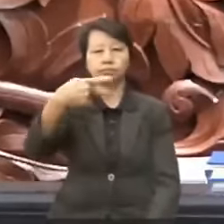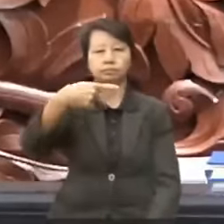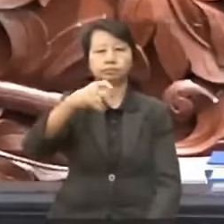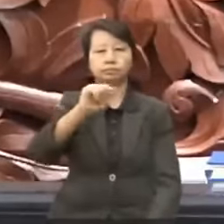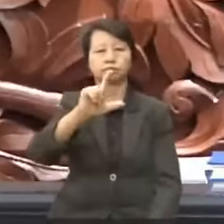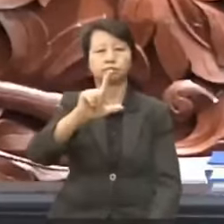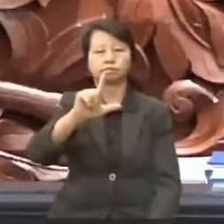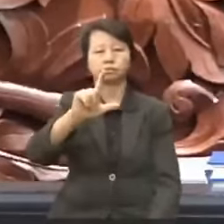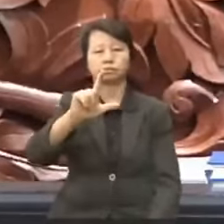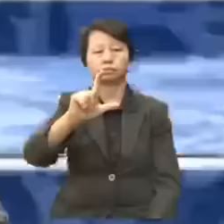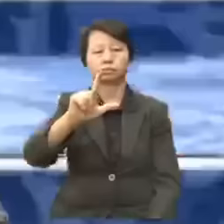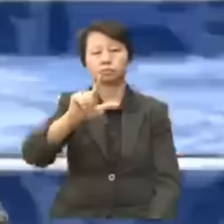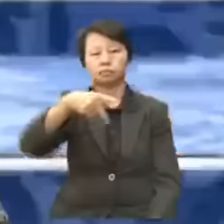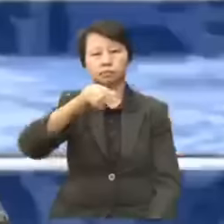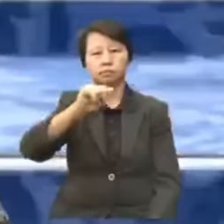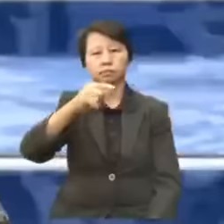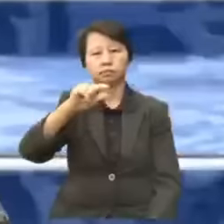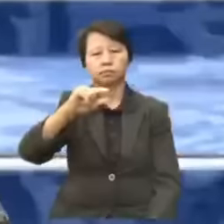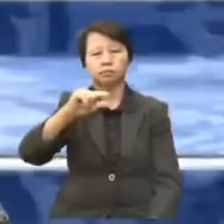Allah